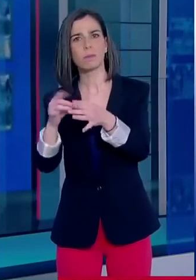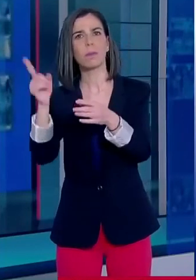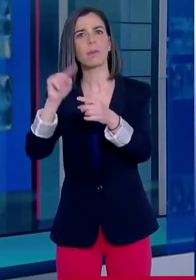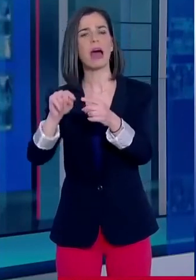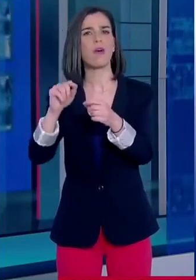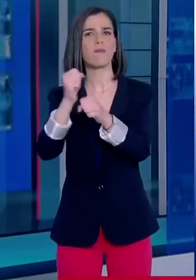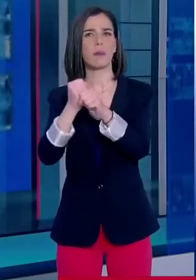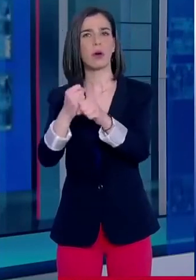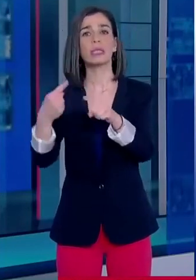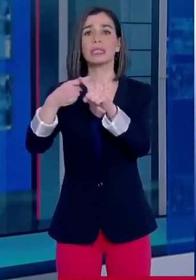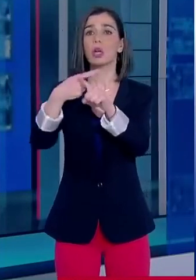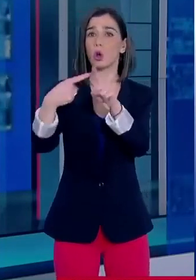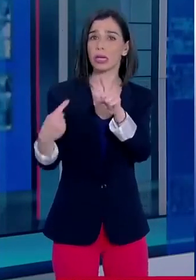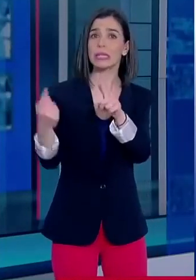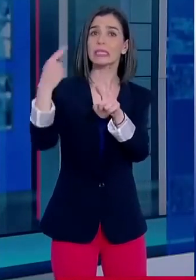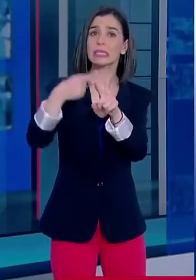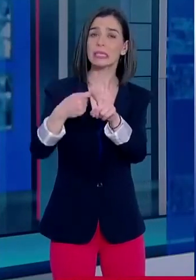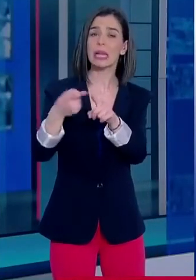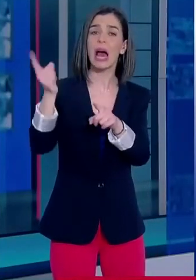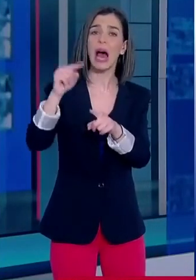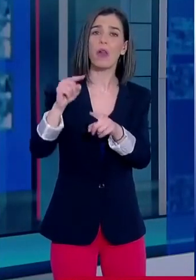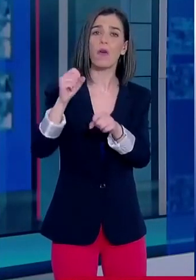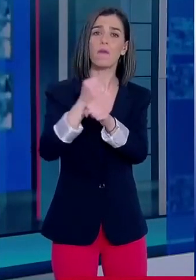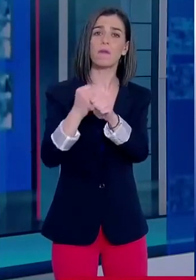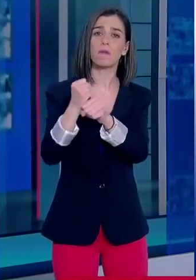ενδιαφερόνη, χρησιμοποιεί τη χλωροκίνη και χρησιμοποιεί και